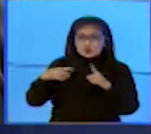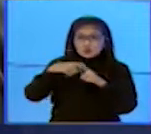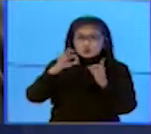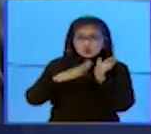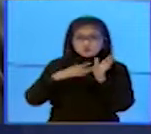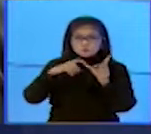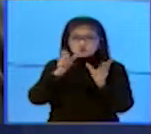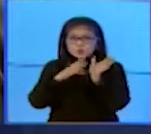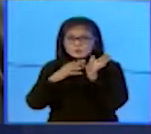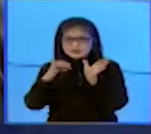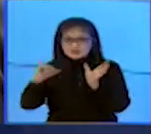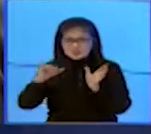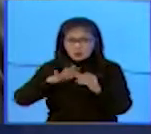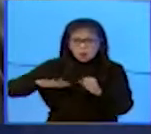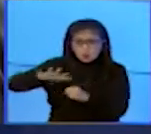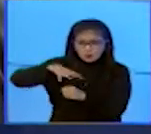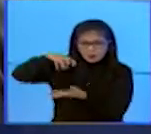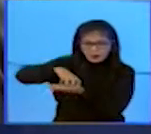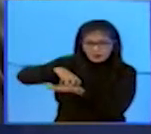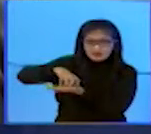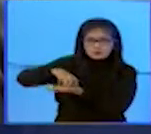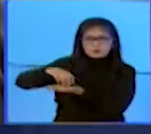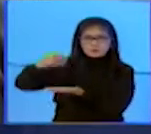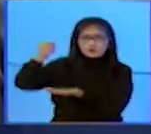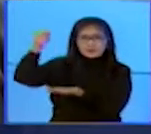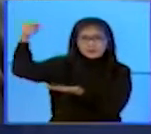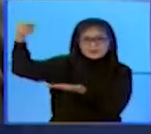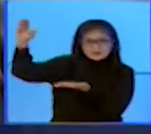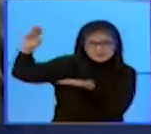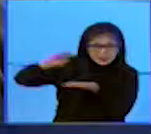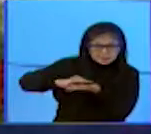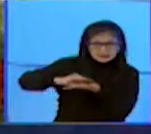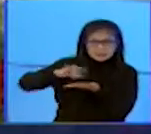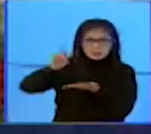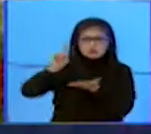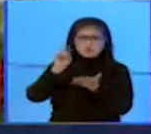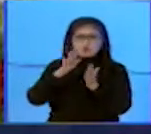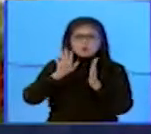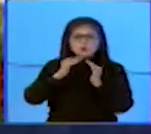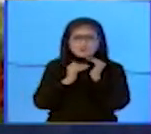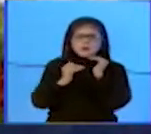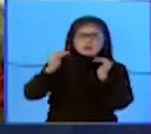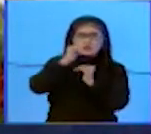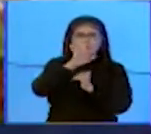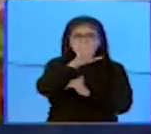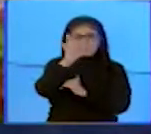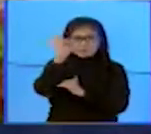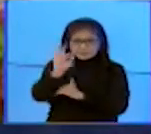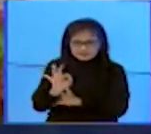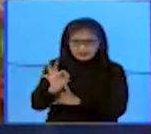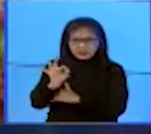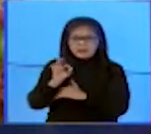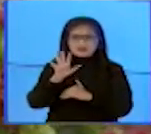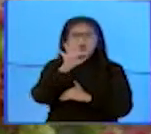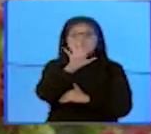jangan sampai yang name investasi itu tubuhnya minus diatas lima persen Edy